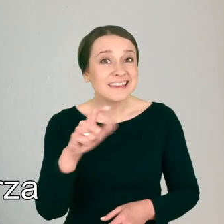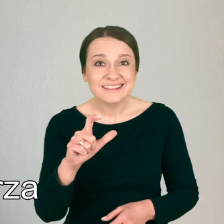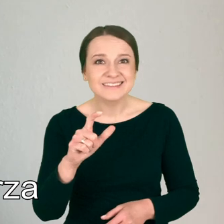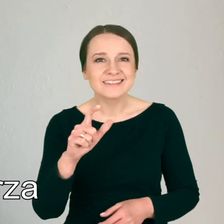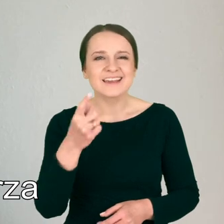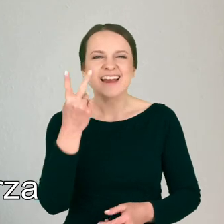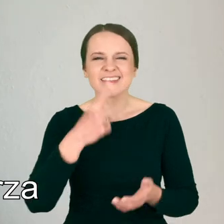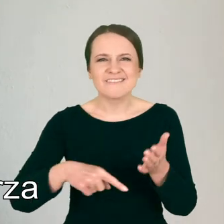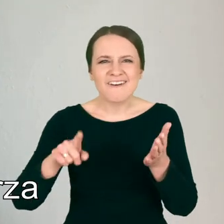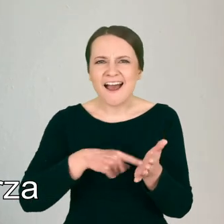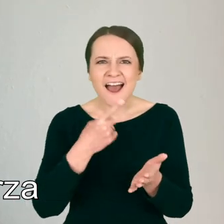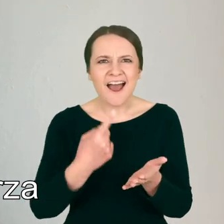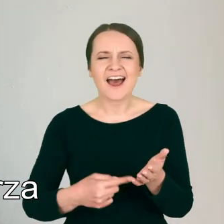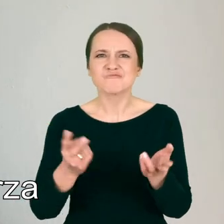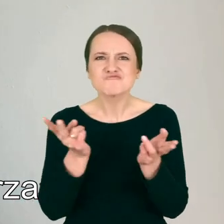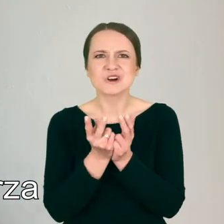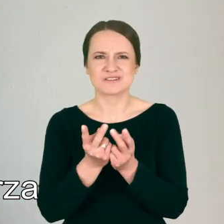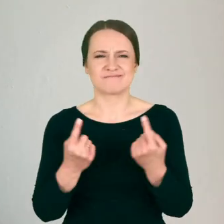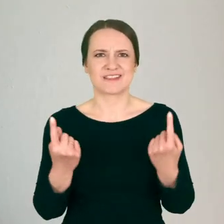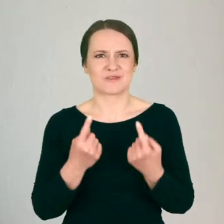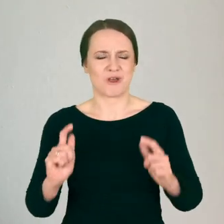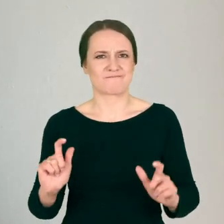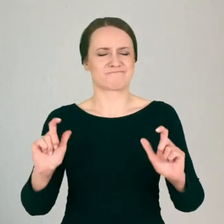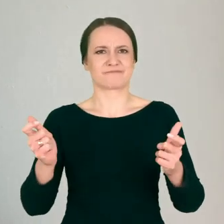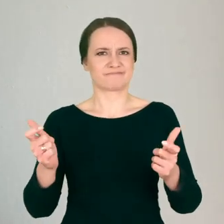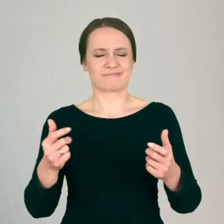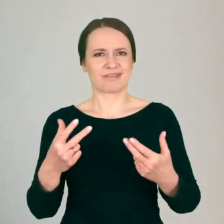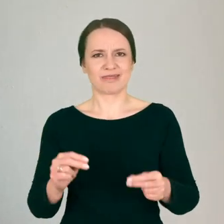Nic dwa razy się nie zdarza